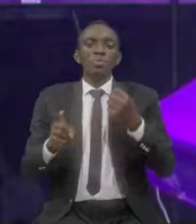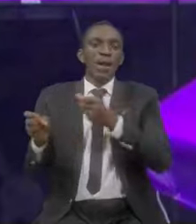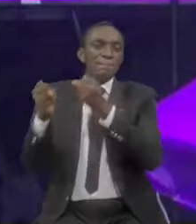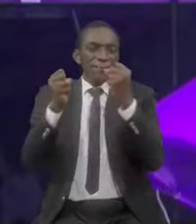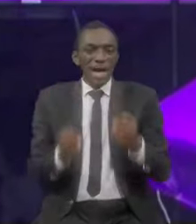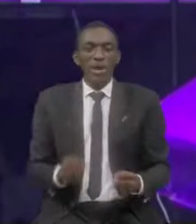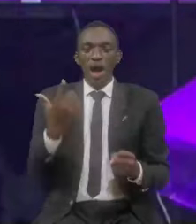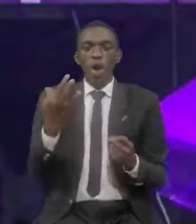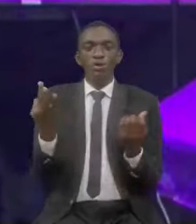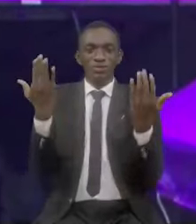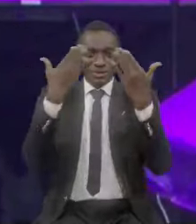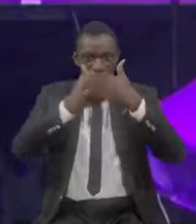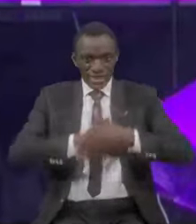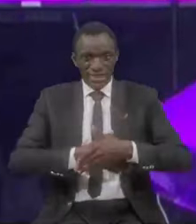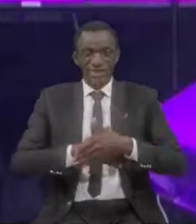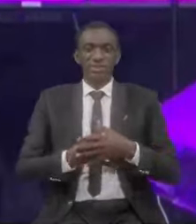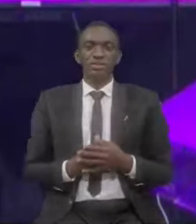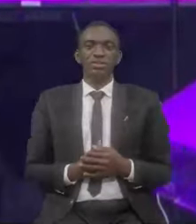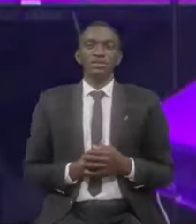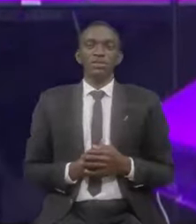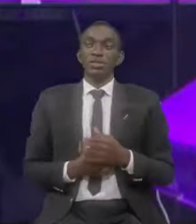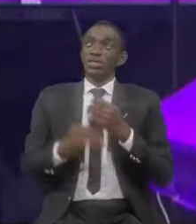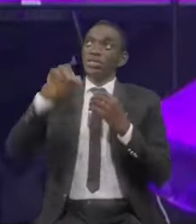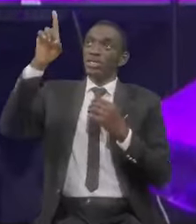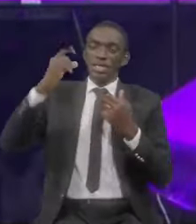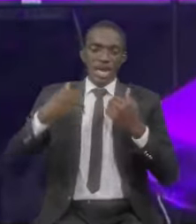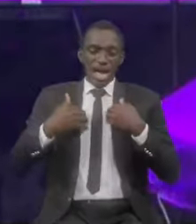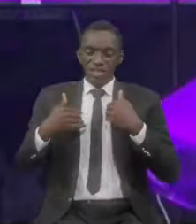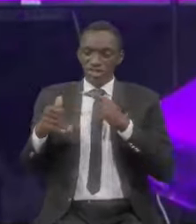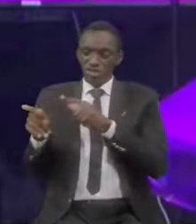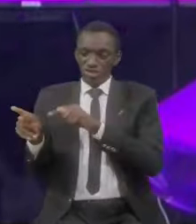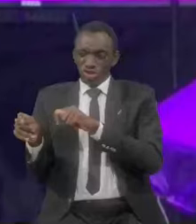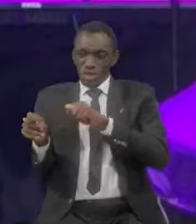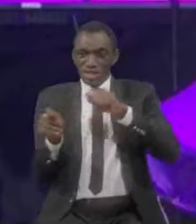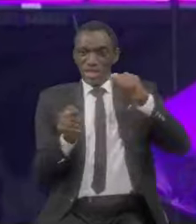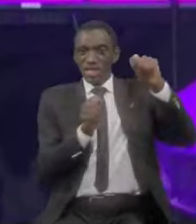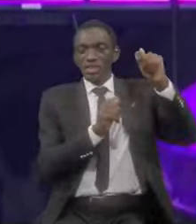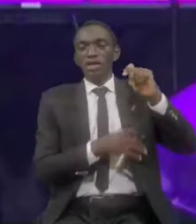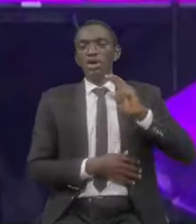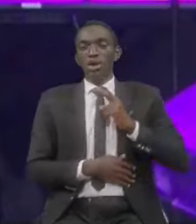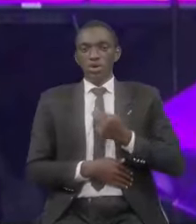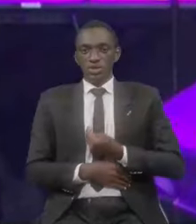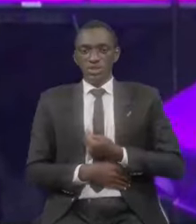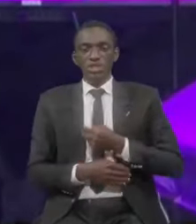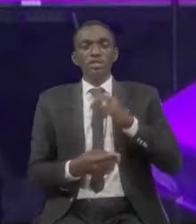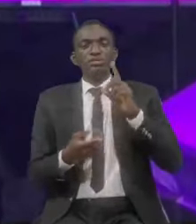de la puissance des ténèbres et nous a transportés